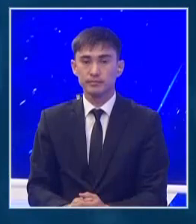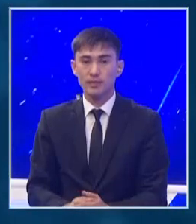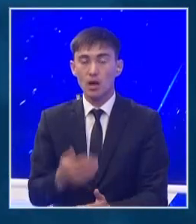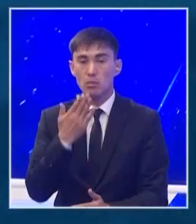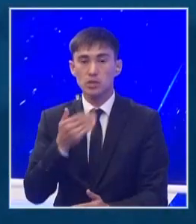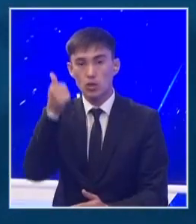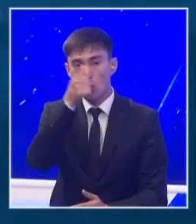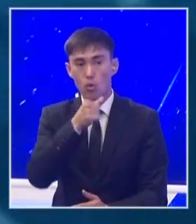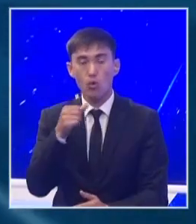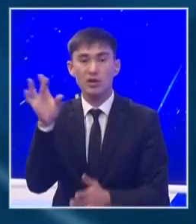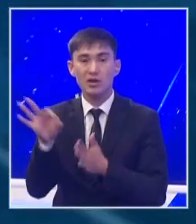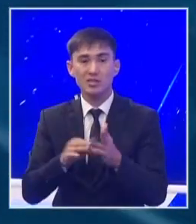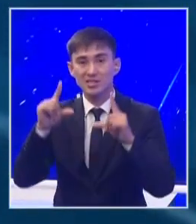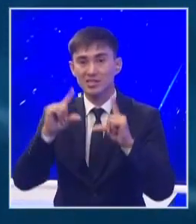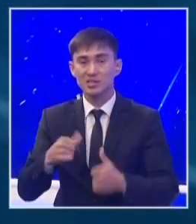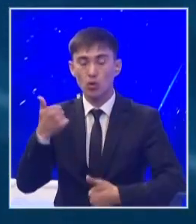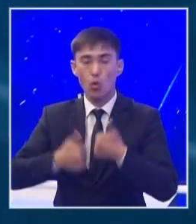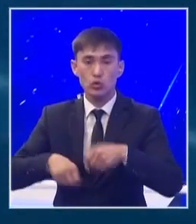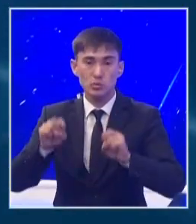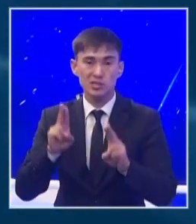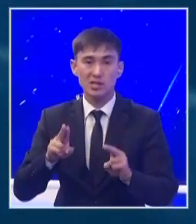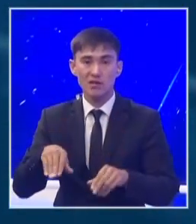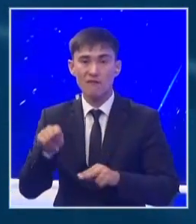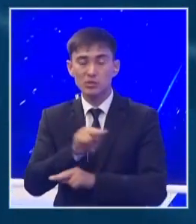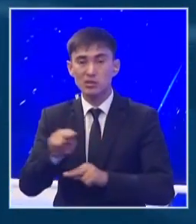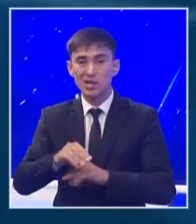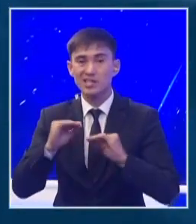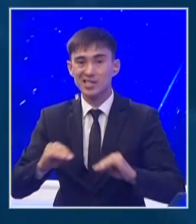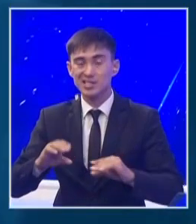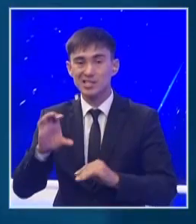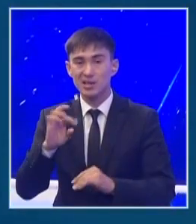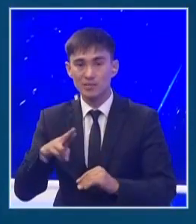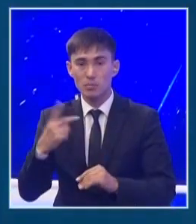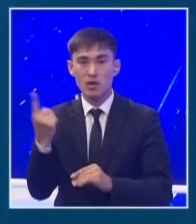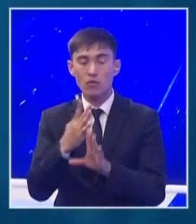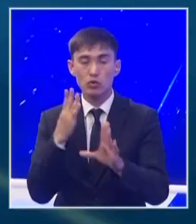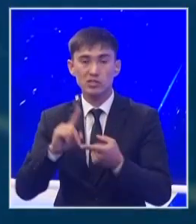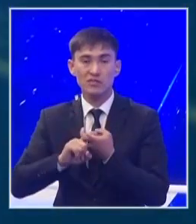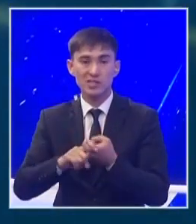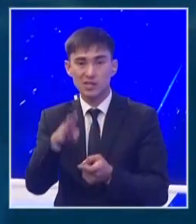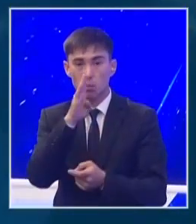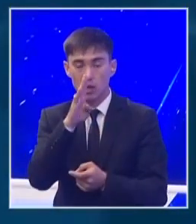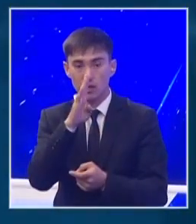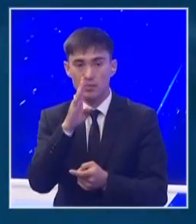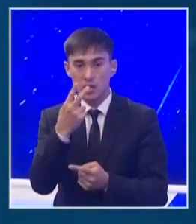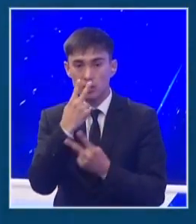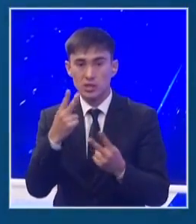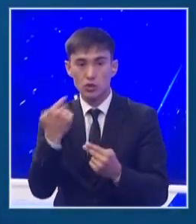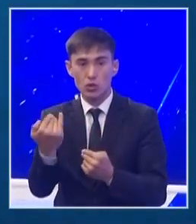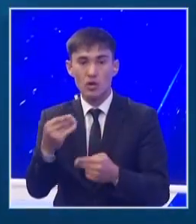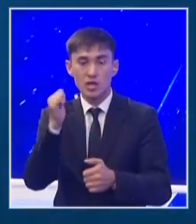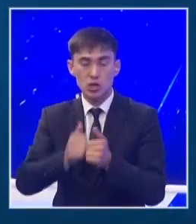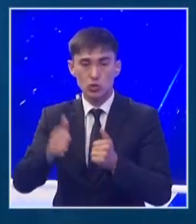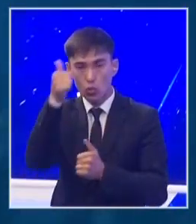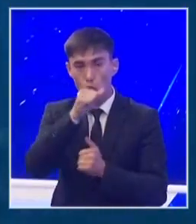Последние годы резко снизился конкурс на специальность воспитателя детского сада. В первую очередь это связано с заработной платой. Несмотря на ее